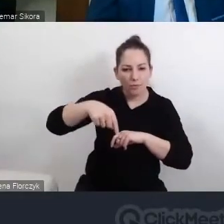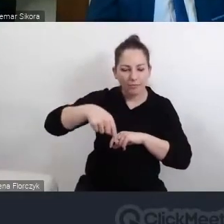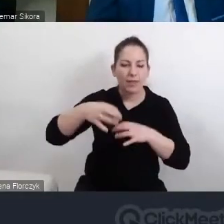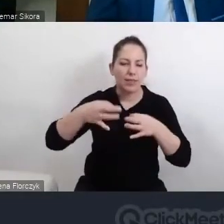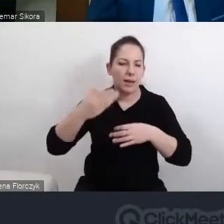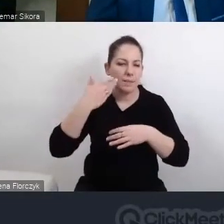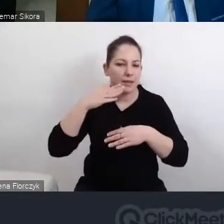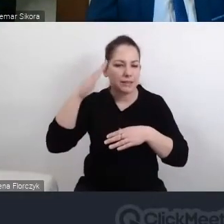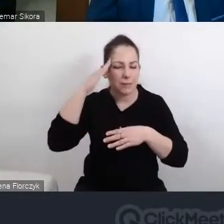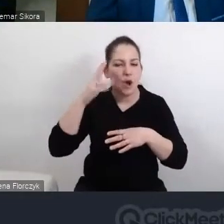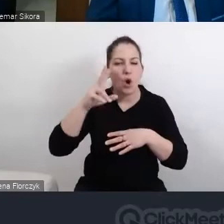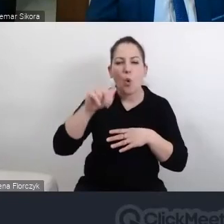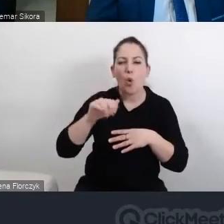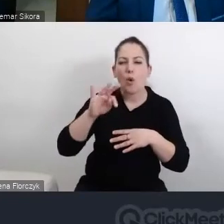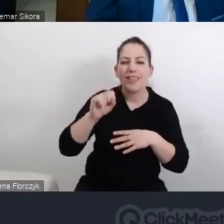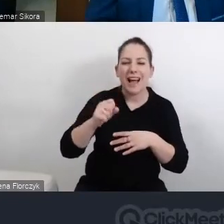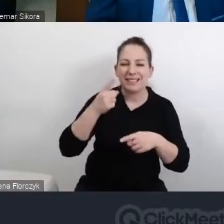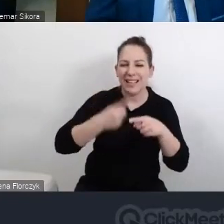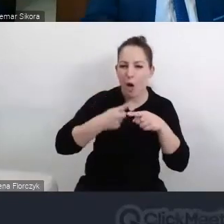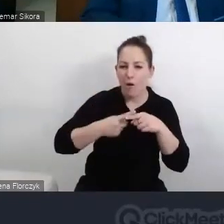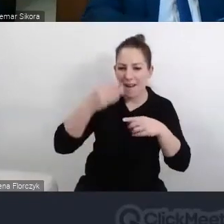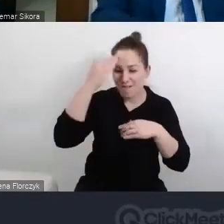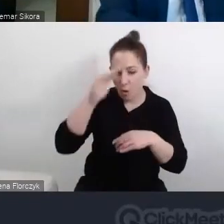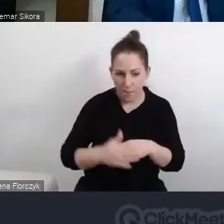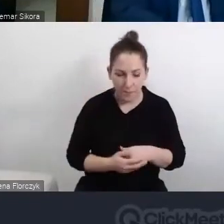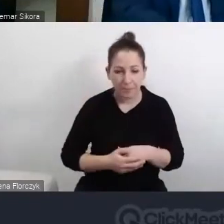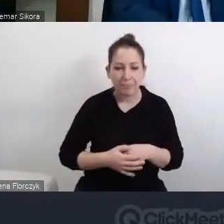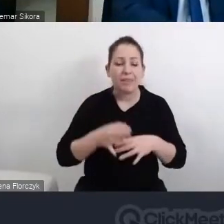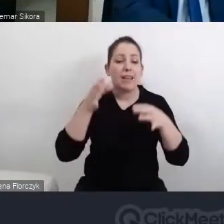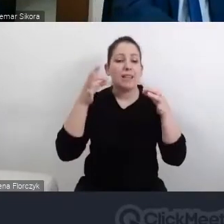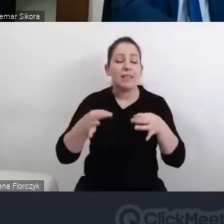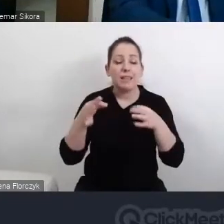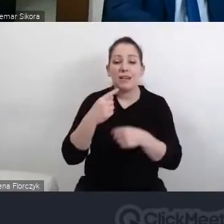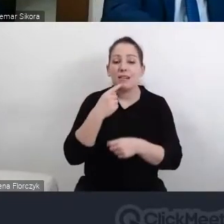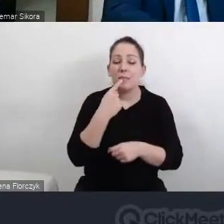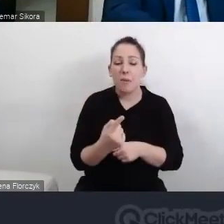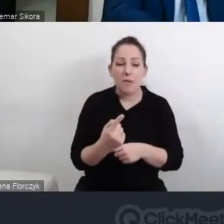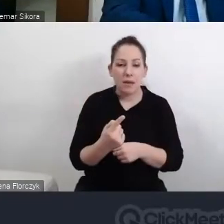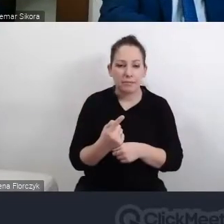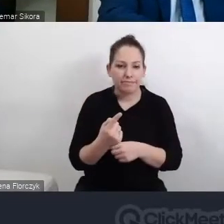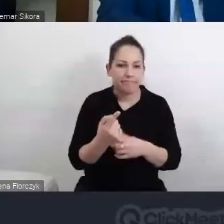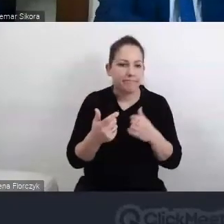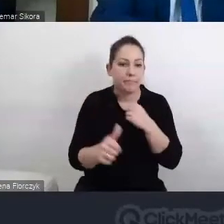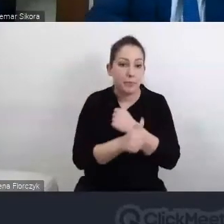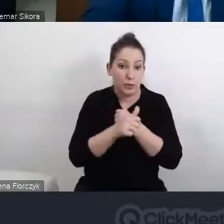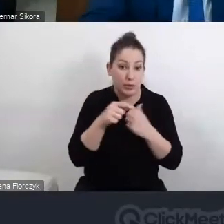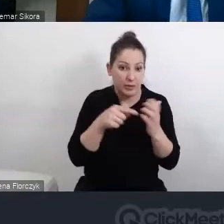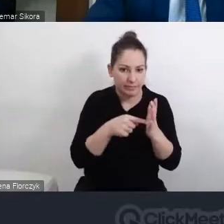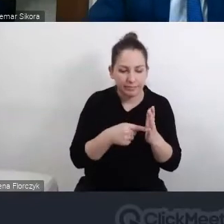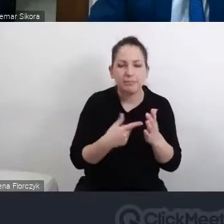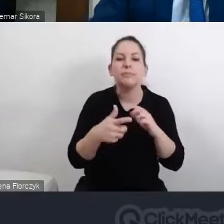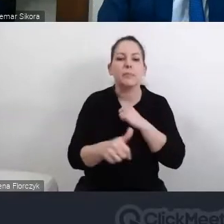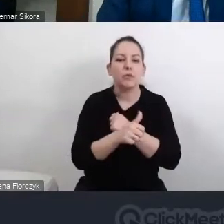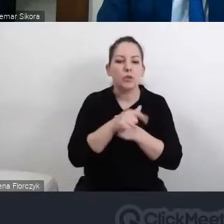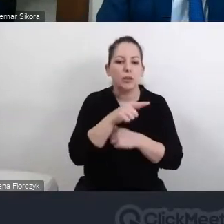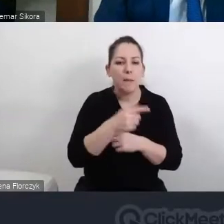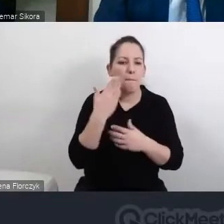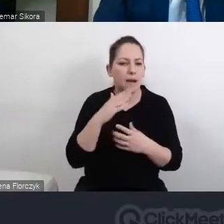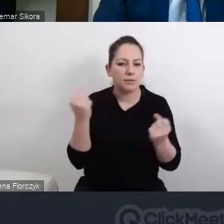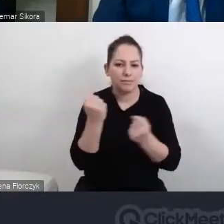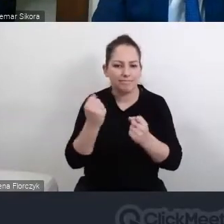jako Huta Stalowej Woli. I powiem z tej przyczyny, między innymi z tej przyczyny, my bardzo